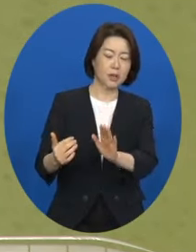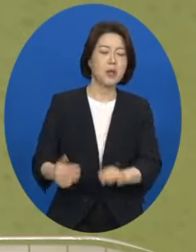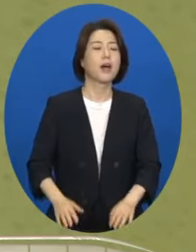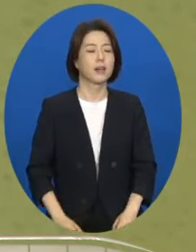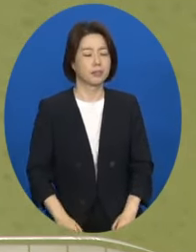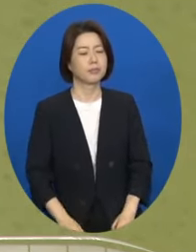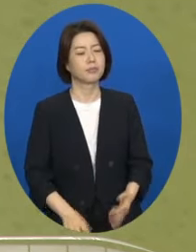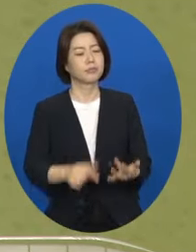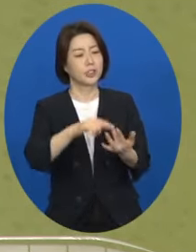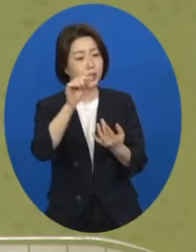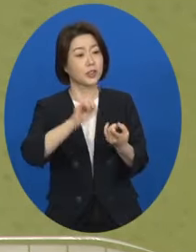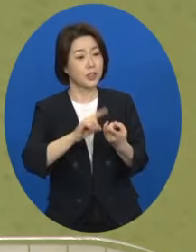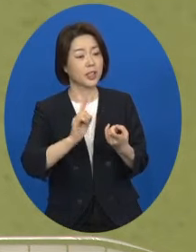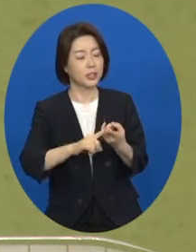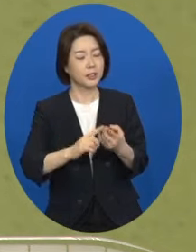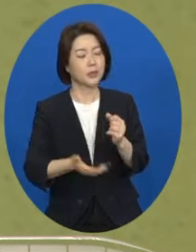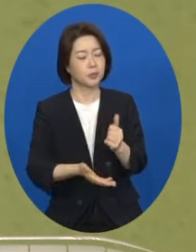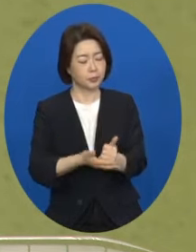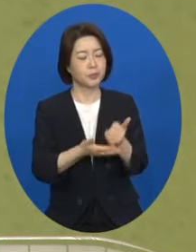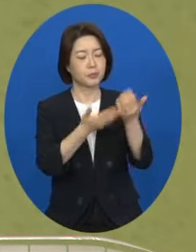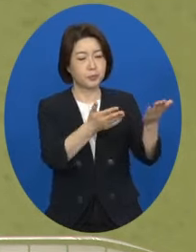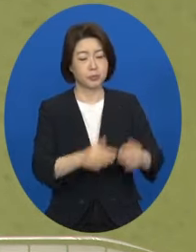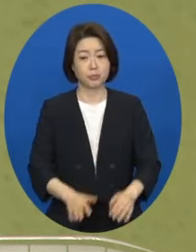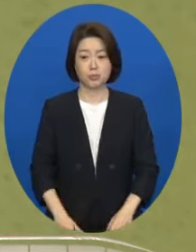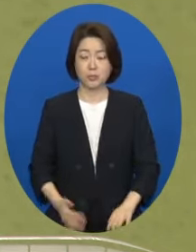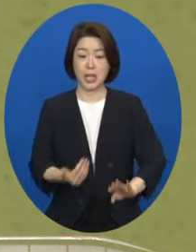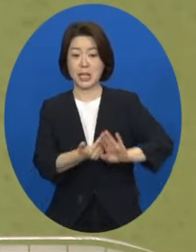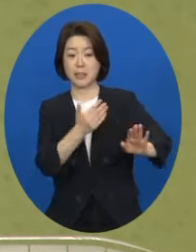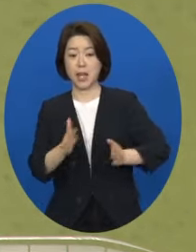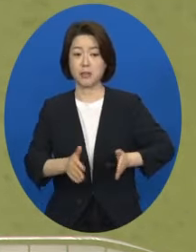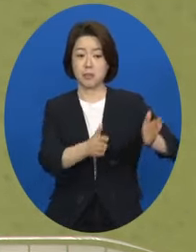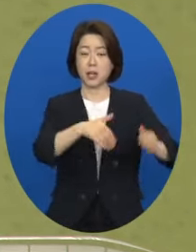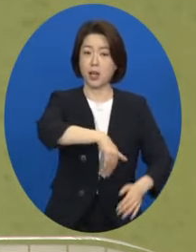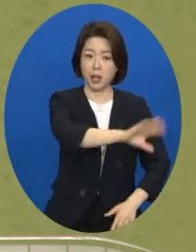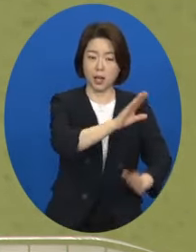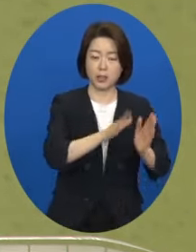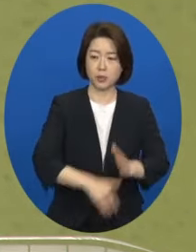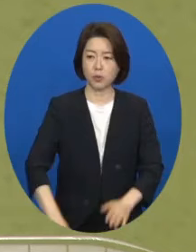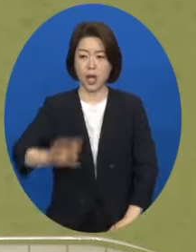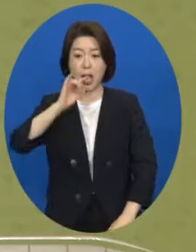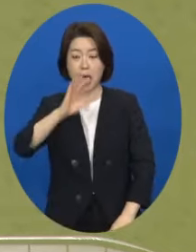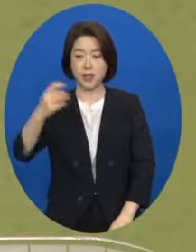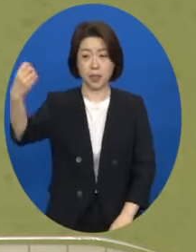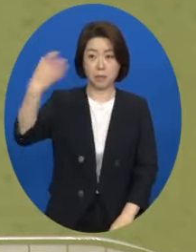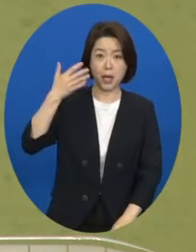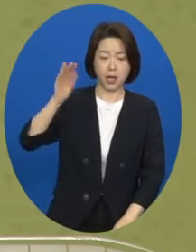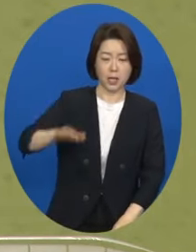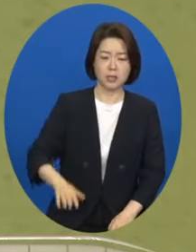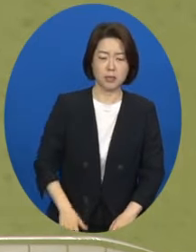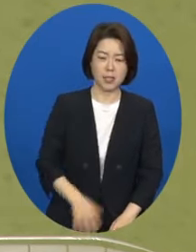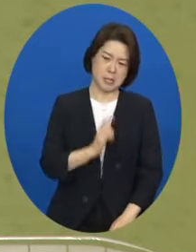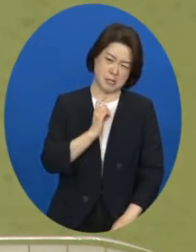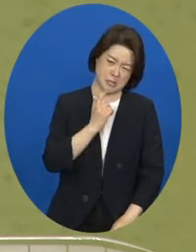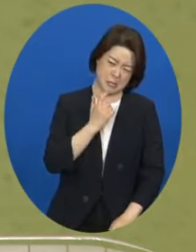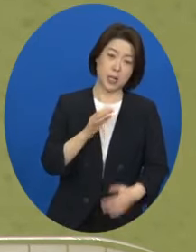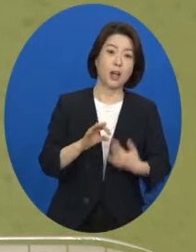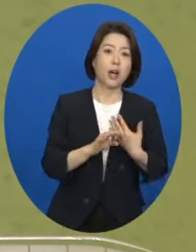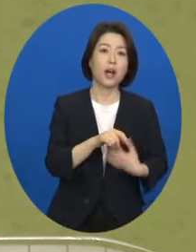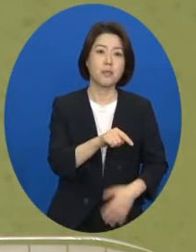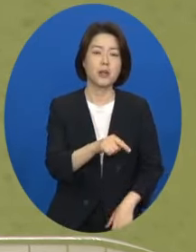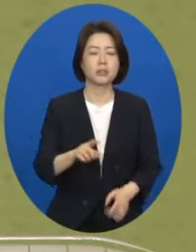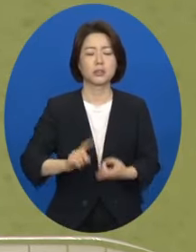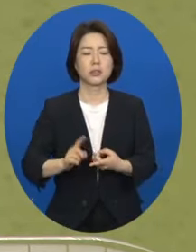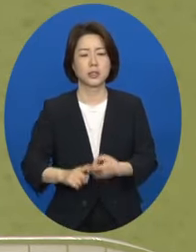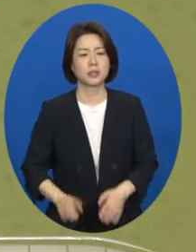존중해 주십니다. 다른 방향으로 갈 때에도 거기에 대해서 안 돼라고 말씀하시지만 굳이 가겠다고 하면 그냥 거기에